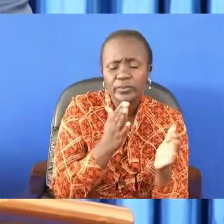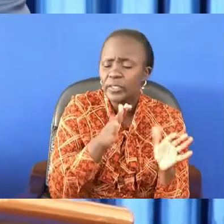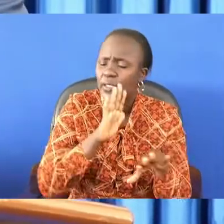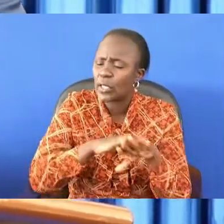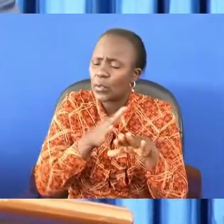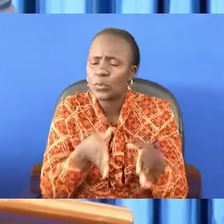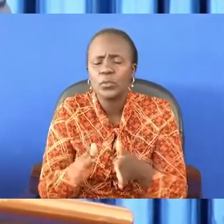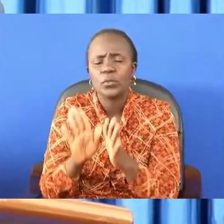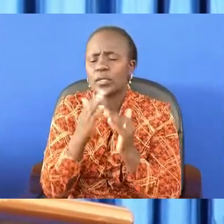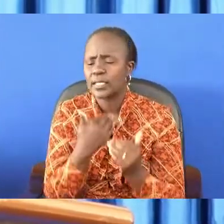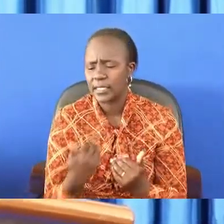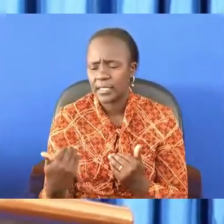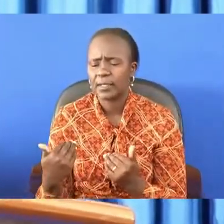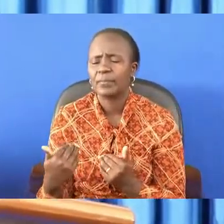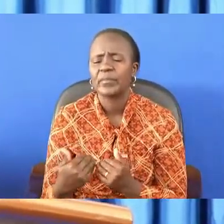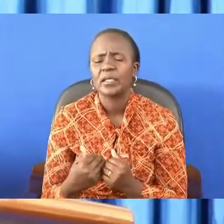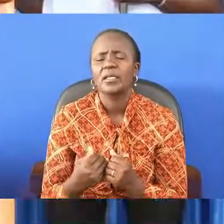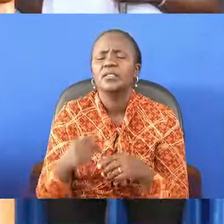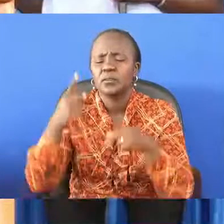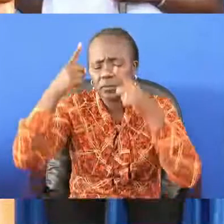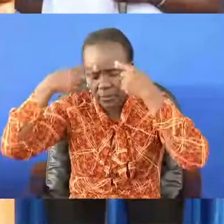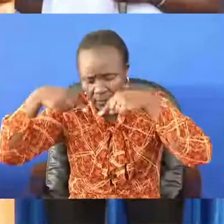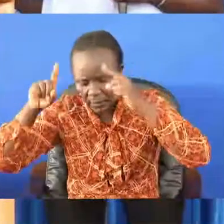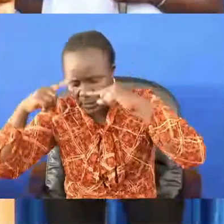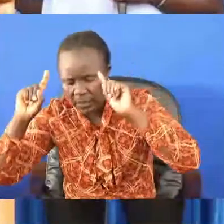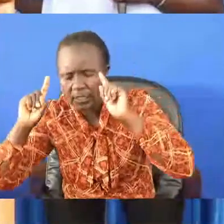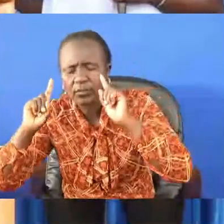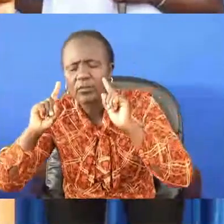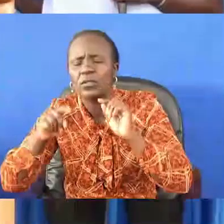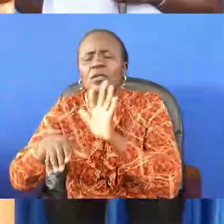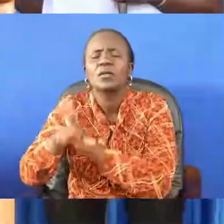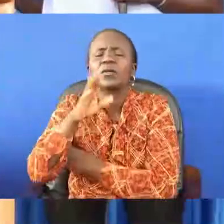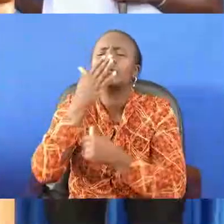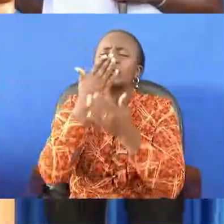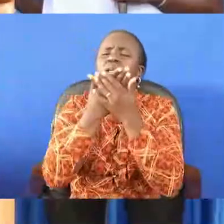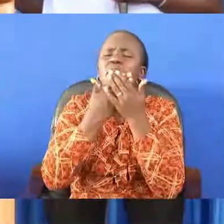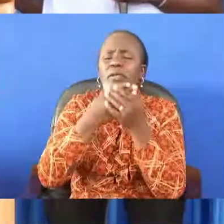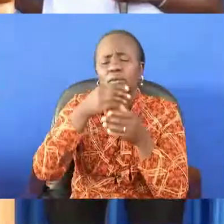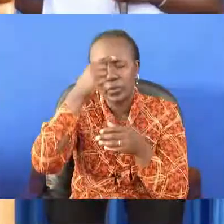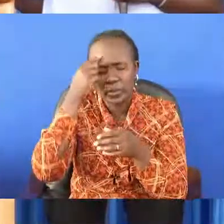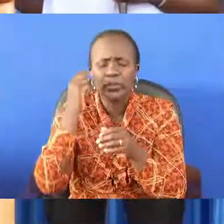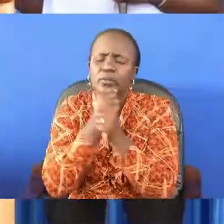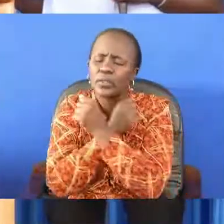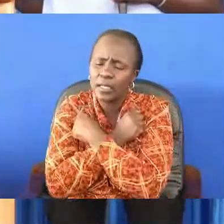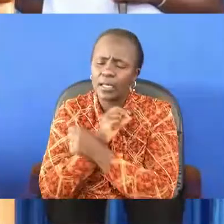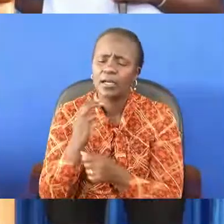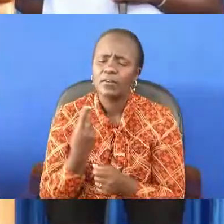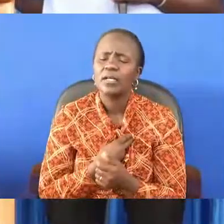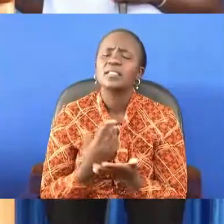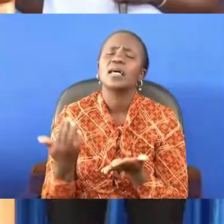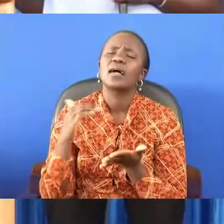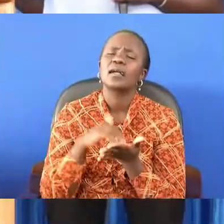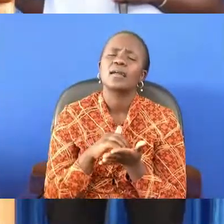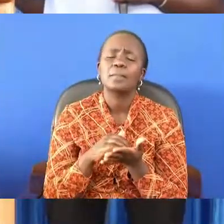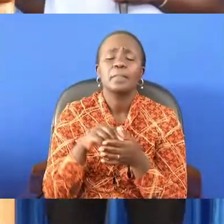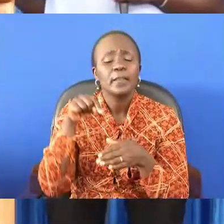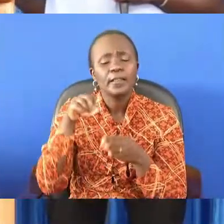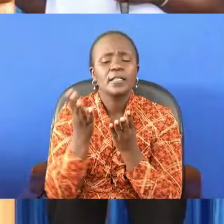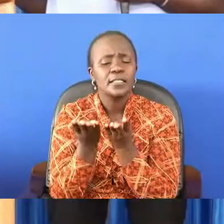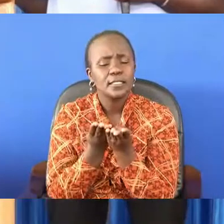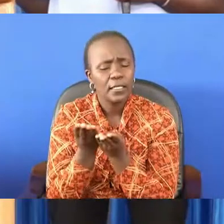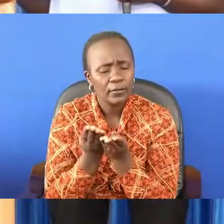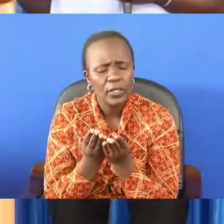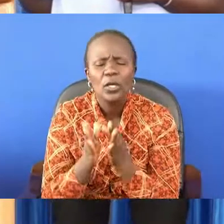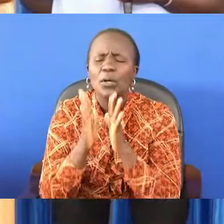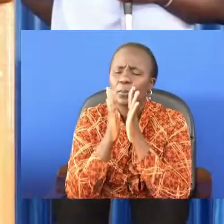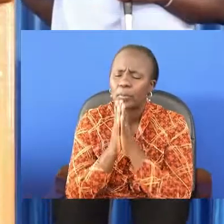ya kukuheshimu, ili wafanikiwe. Mungu asante kwa ajili unatujali. Pamoja na haya baba kwa ibada hii,